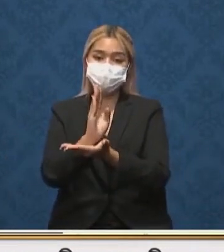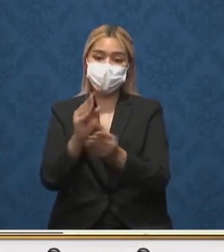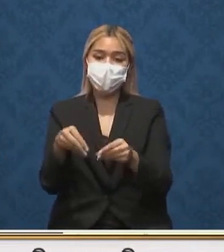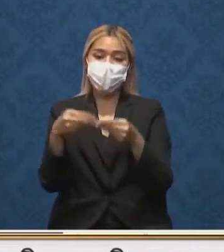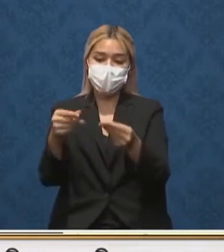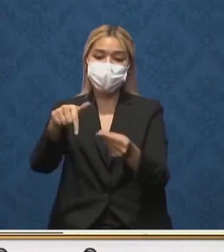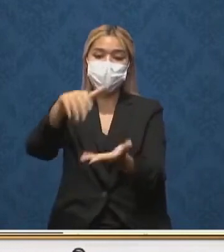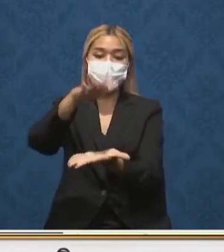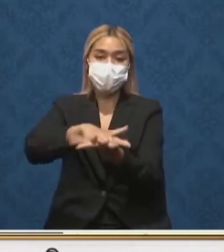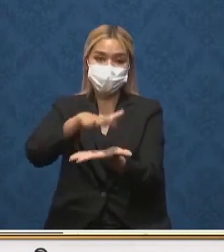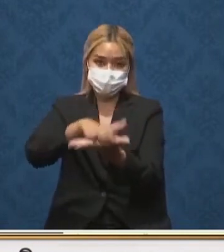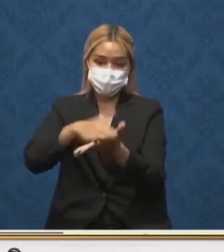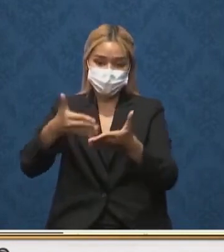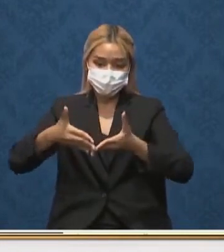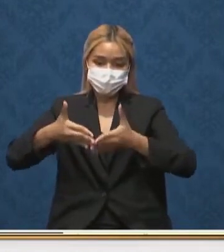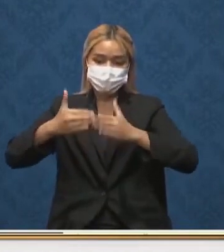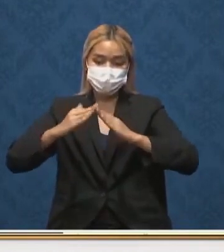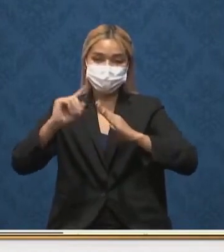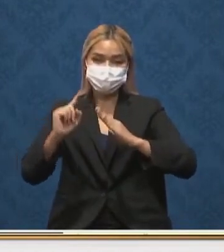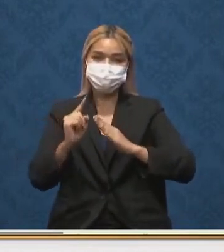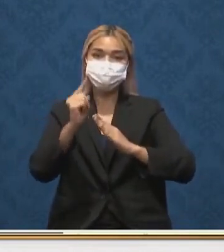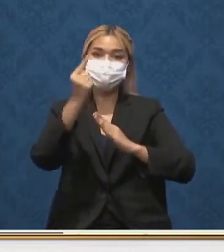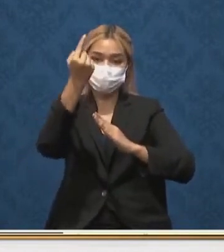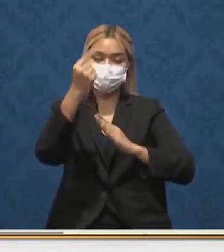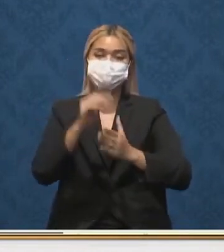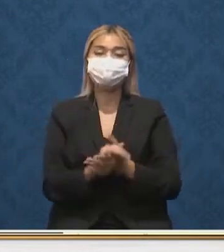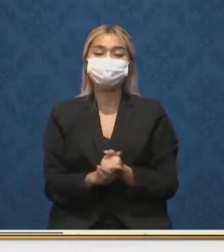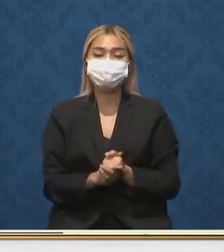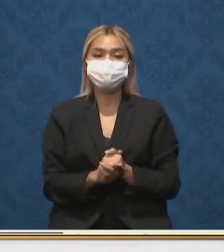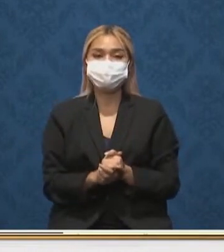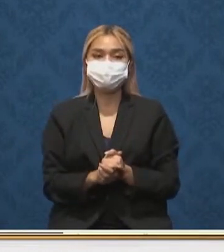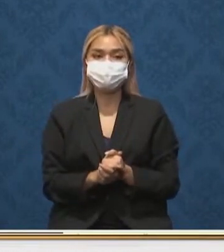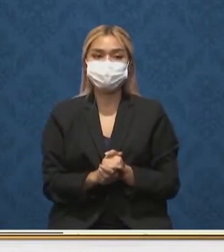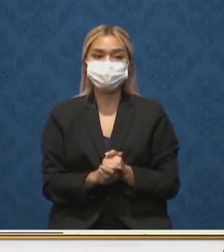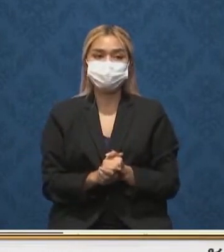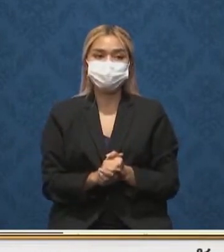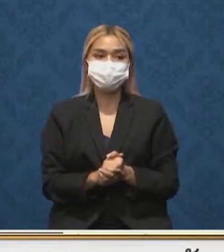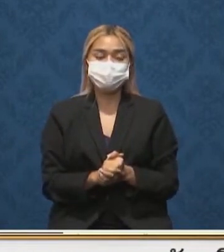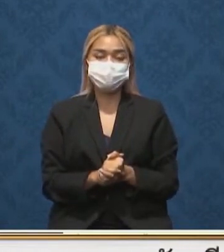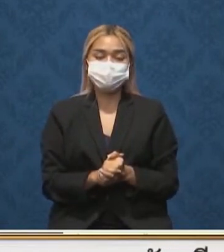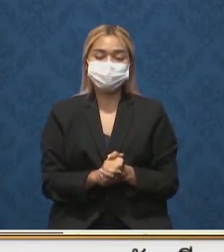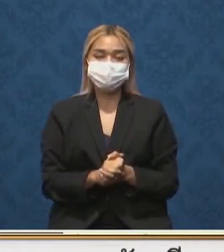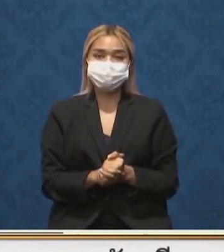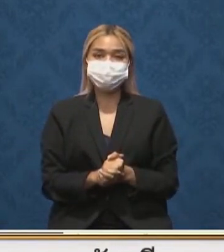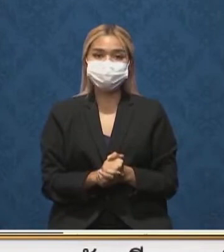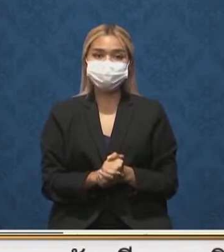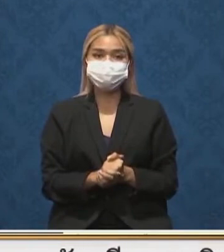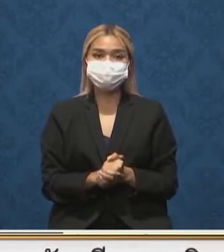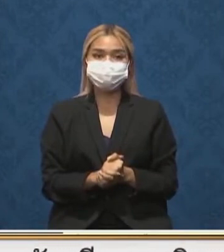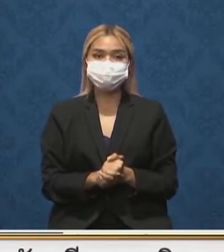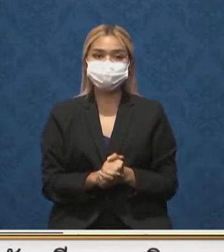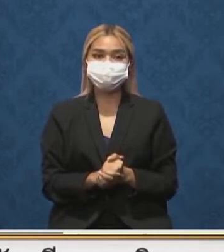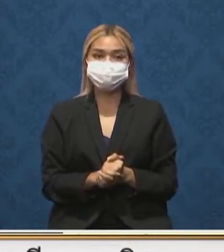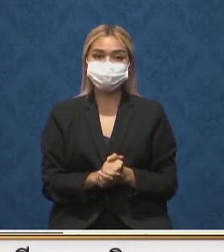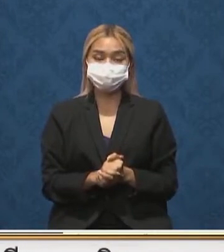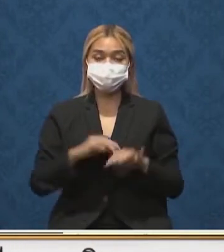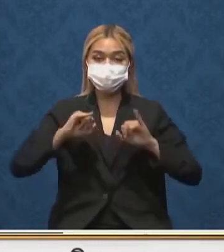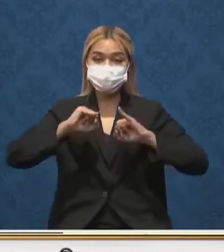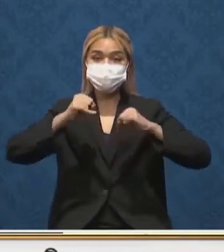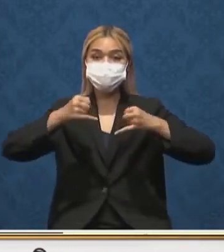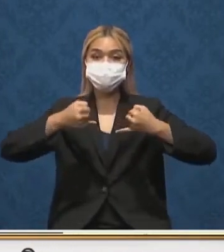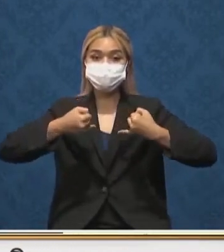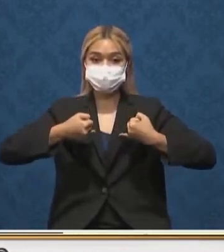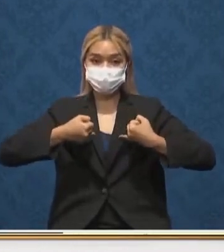สร้างรพสตหรืออนามัยดั้งเดิมนะครับในขณะนี้ทางเจ้าของที่เนี่ยเขา